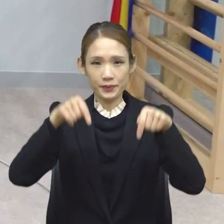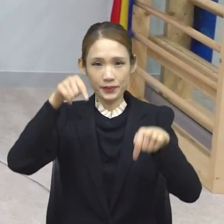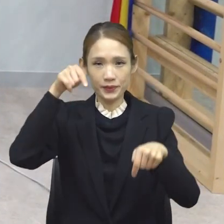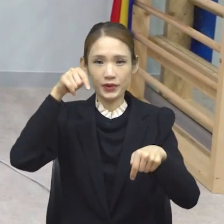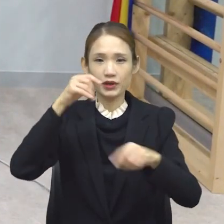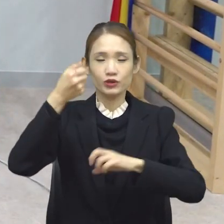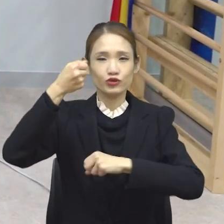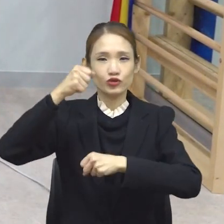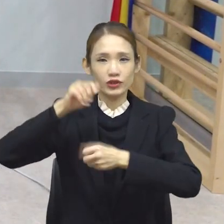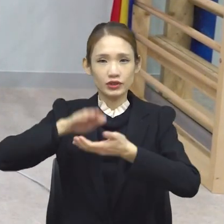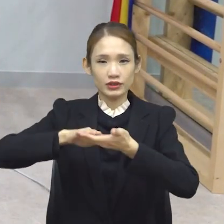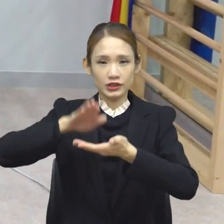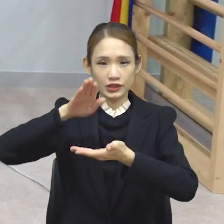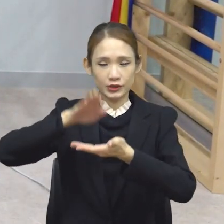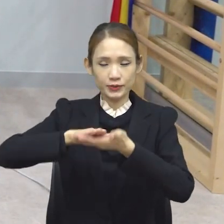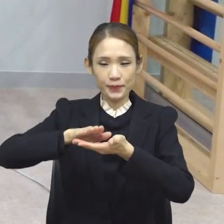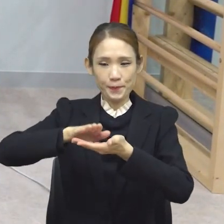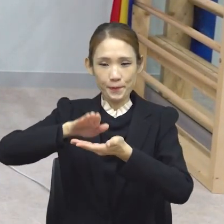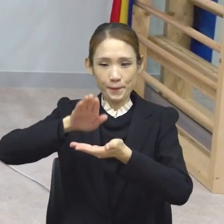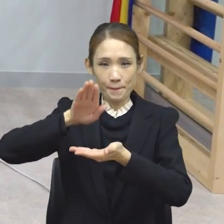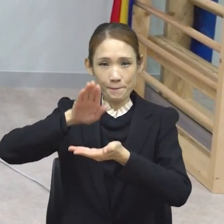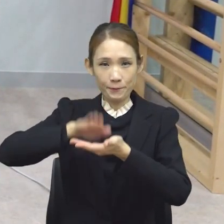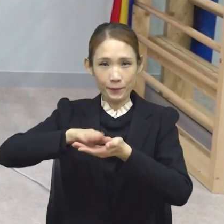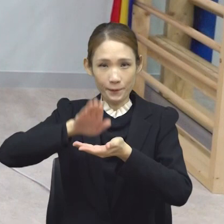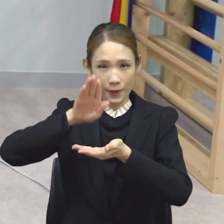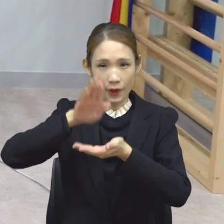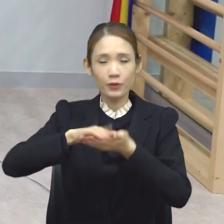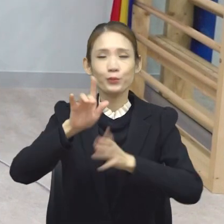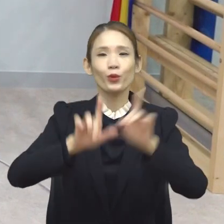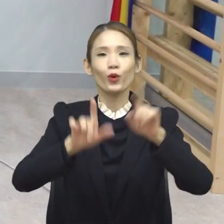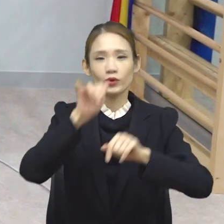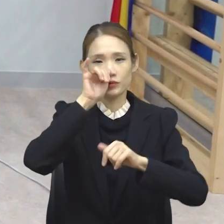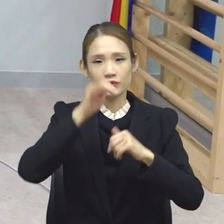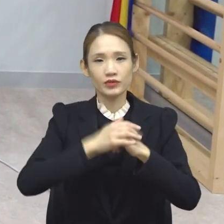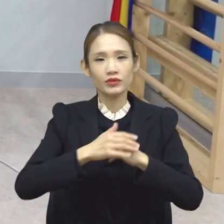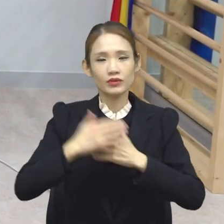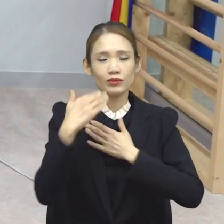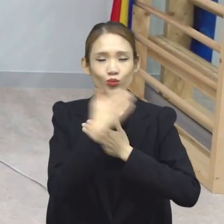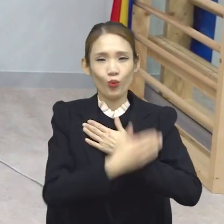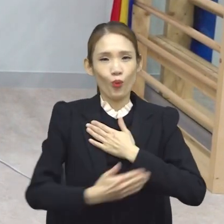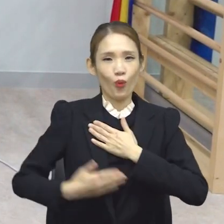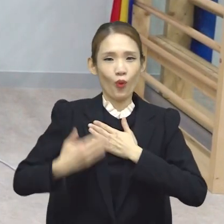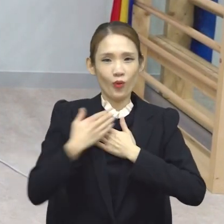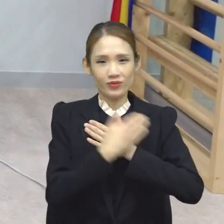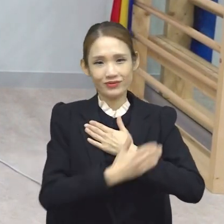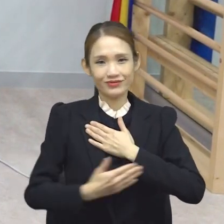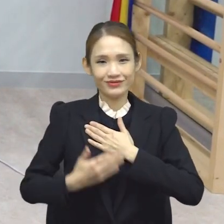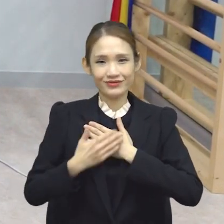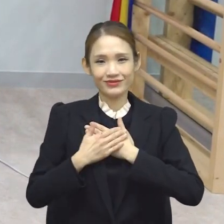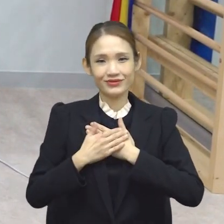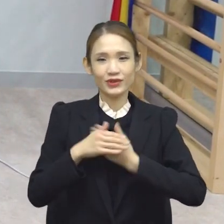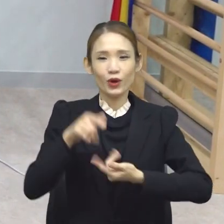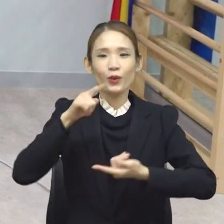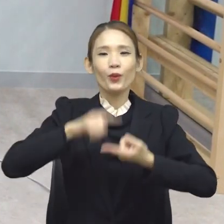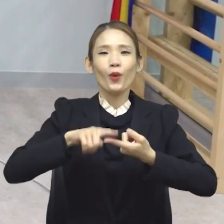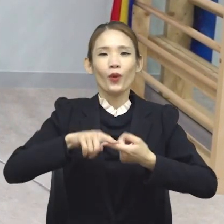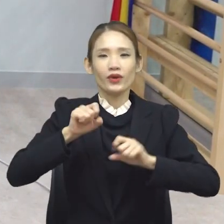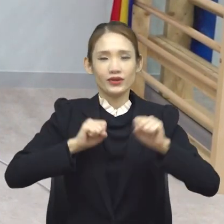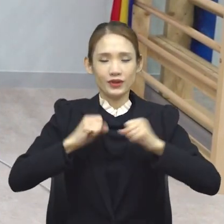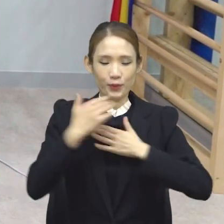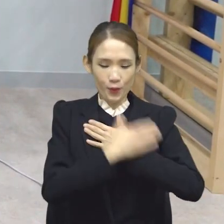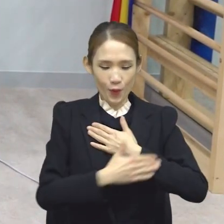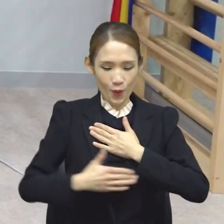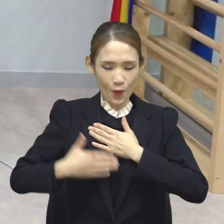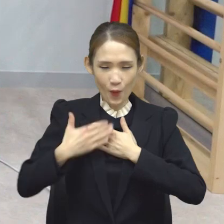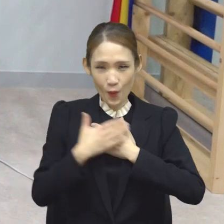때는 이쪽 뒤꿈치를 들어주고, 굿. 근데 상체는 아, 상체! 정면을 네. 보고. 네, 이게 쉽지 않아요.